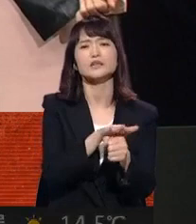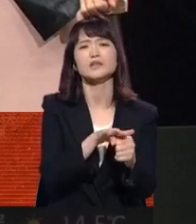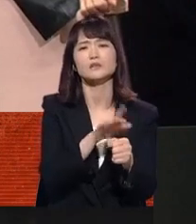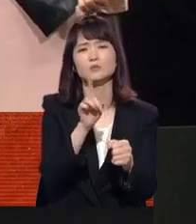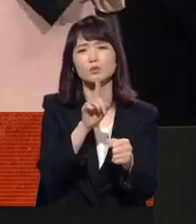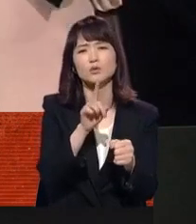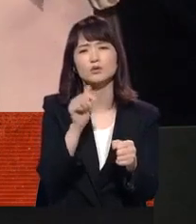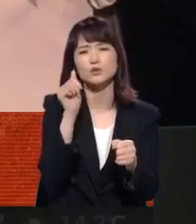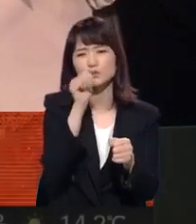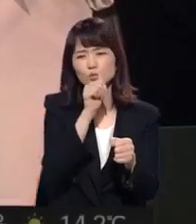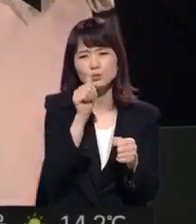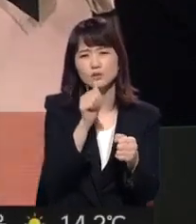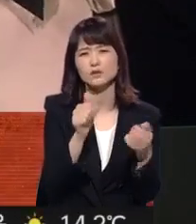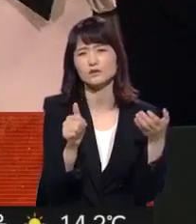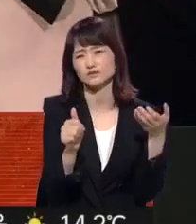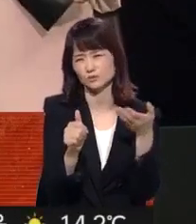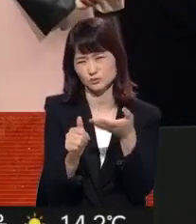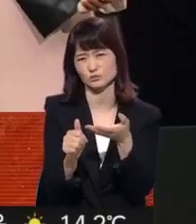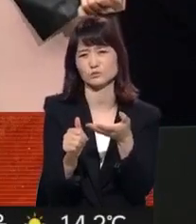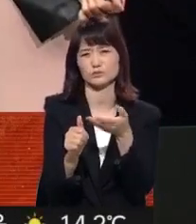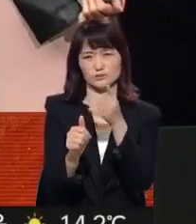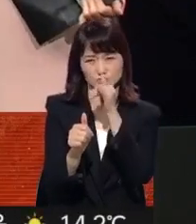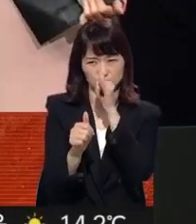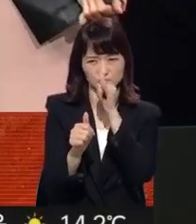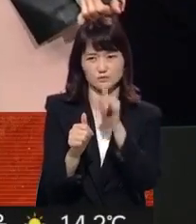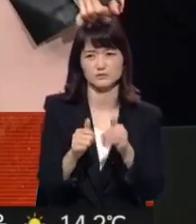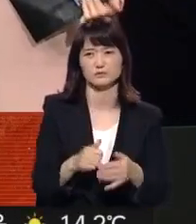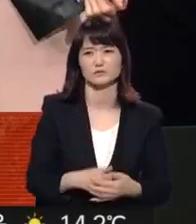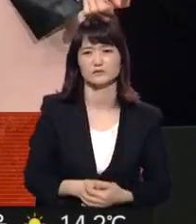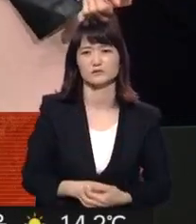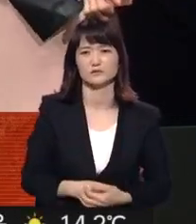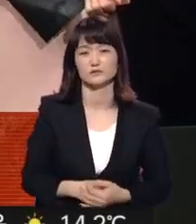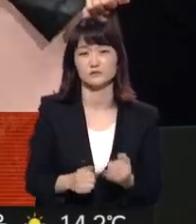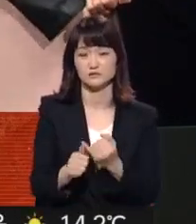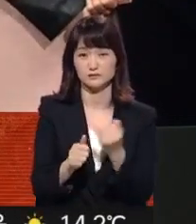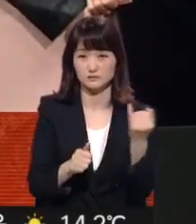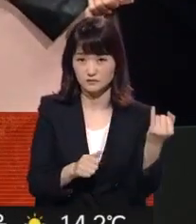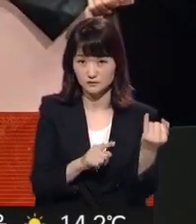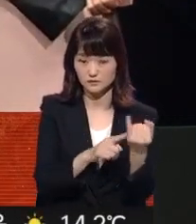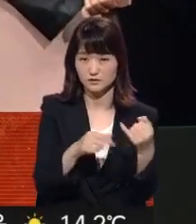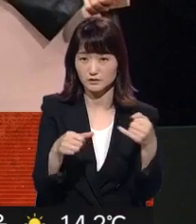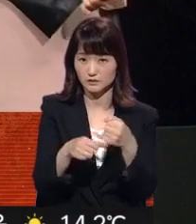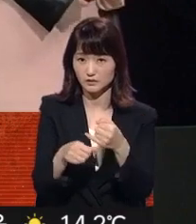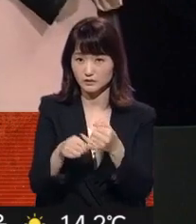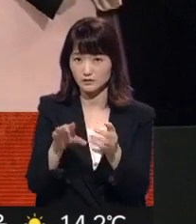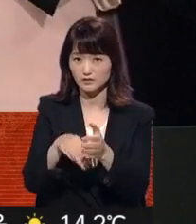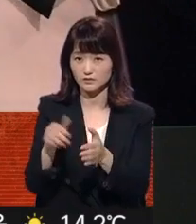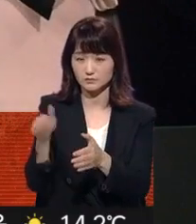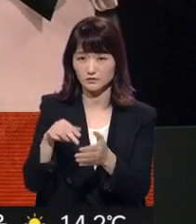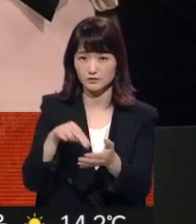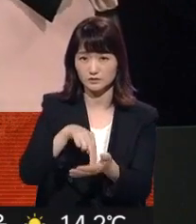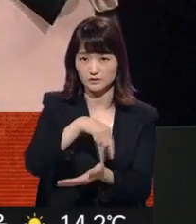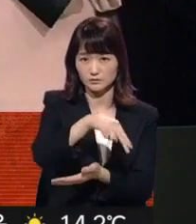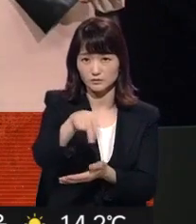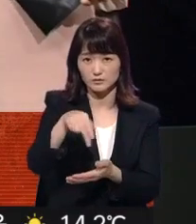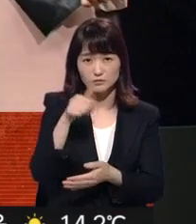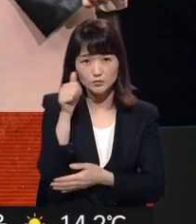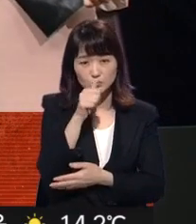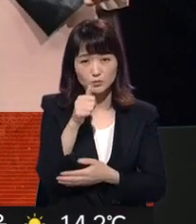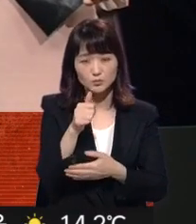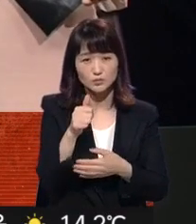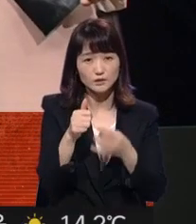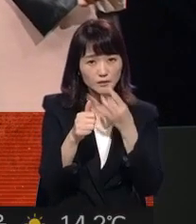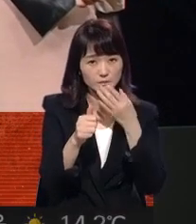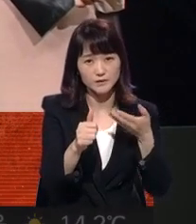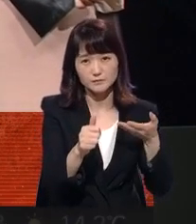전부 고양이한테만 가고 있기 때문입니다. 아내는 연애 시절부터 길고양이에게 밥을 챙겨주는